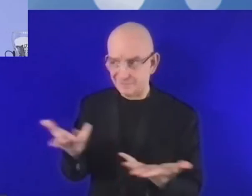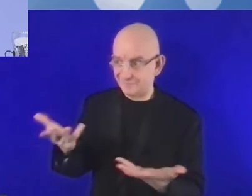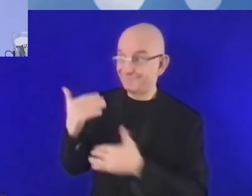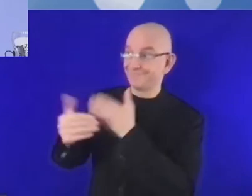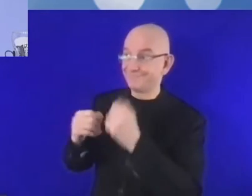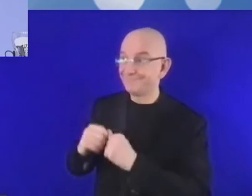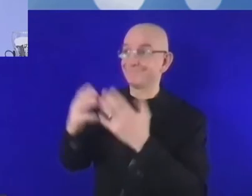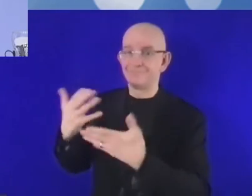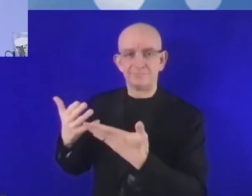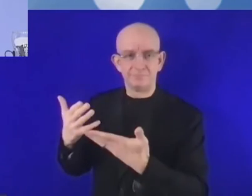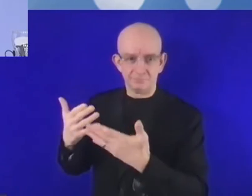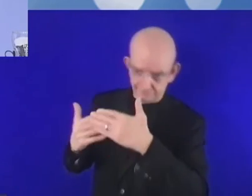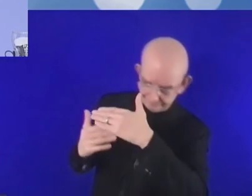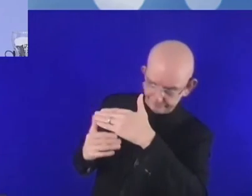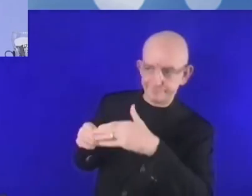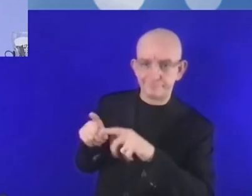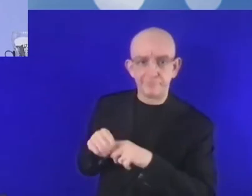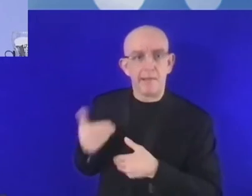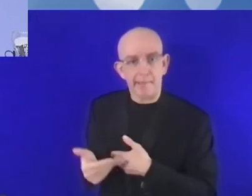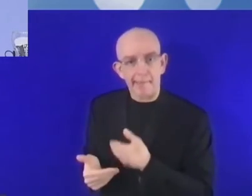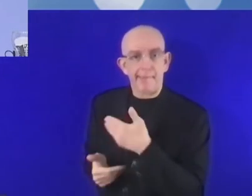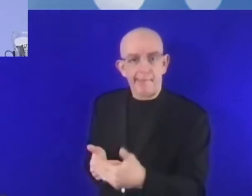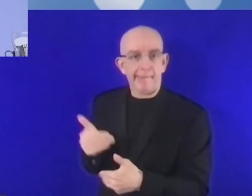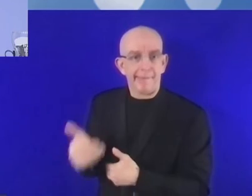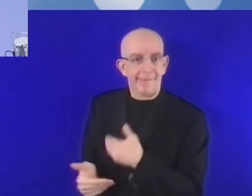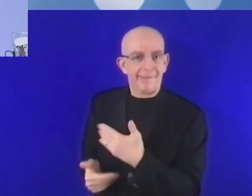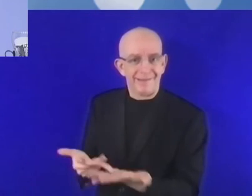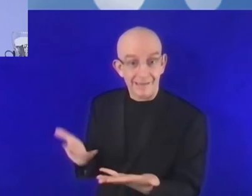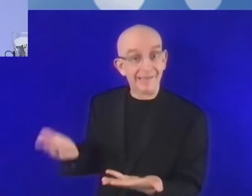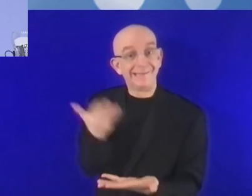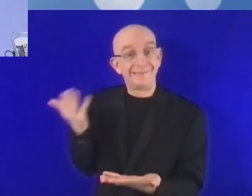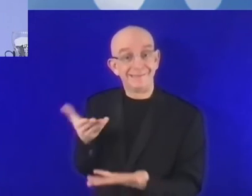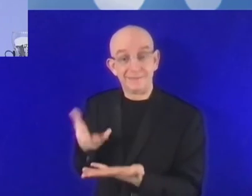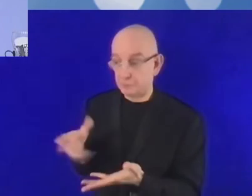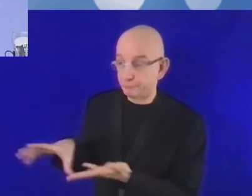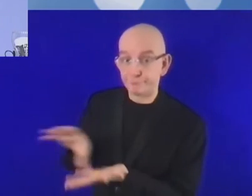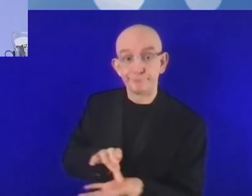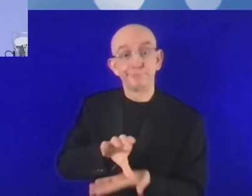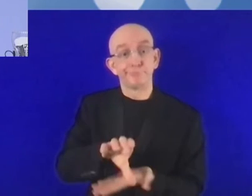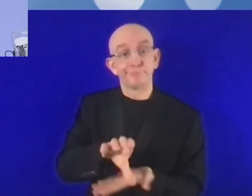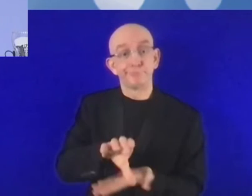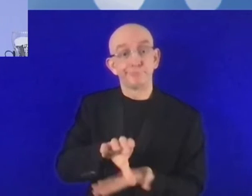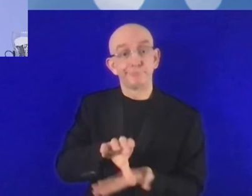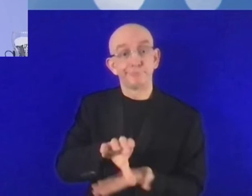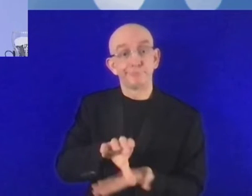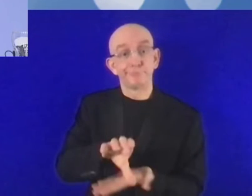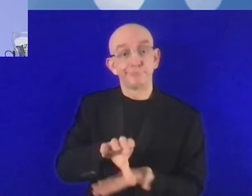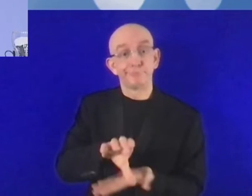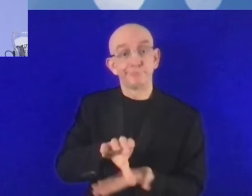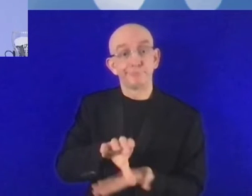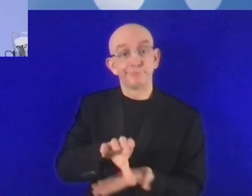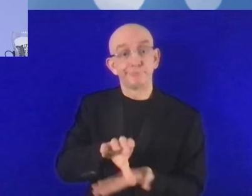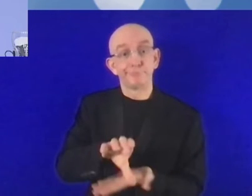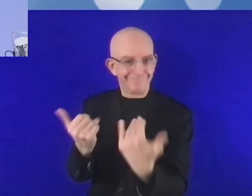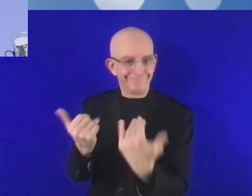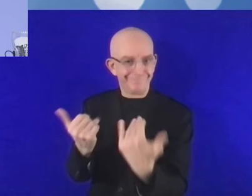огромнейший потенциал. Но вот на менее привилегированных рынках, где нет доступа к таким инструментам финансирования,